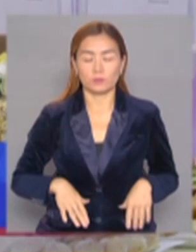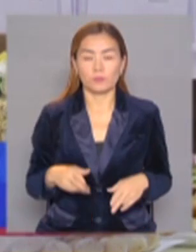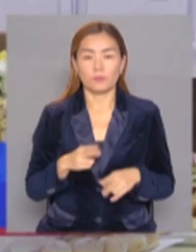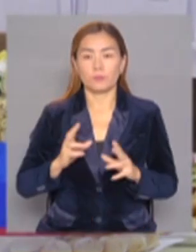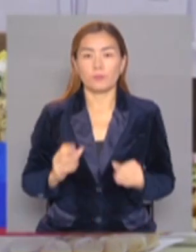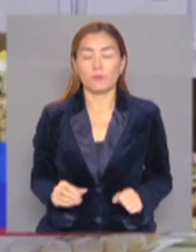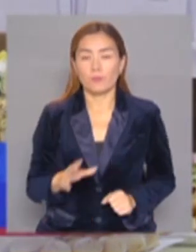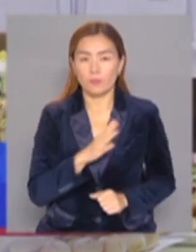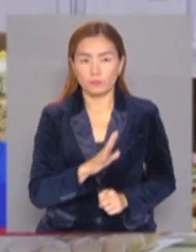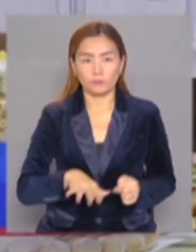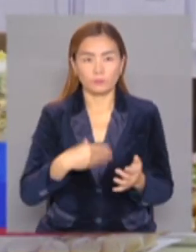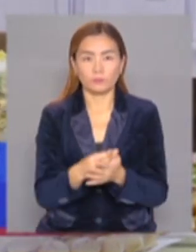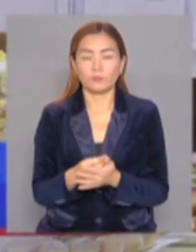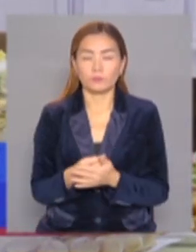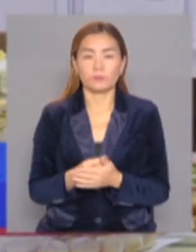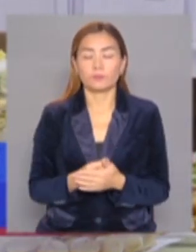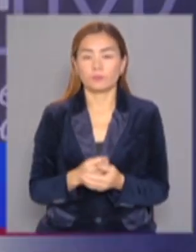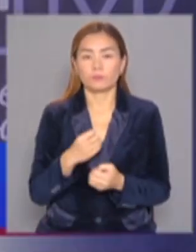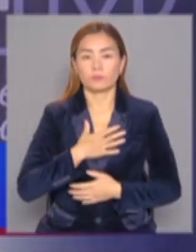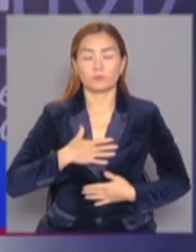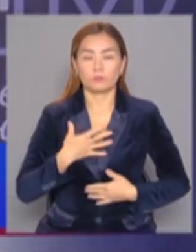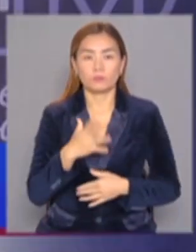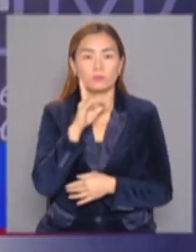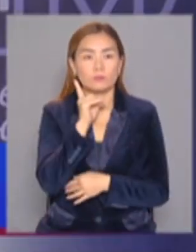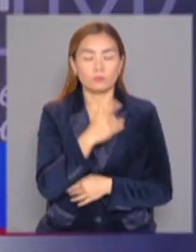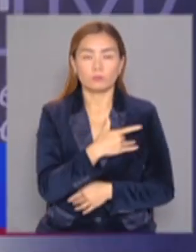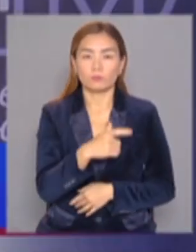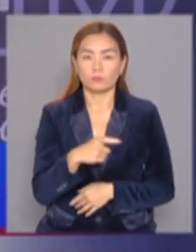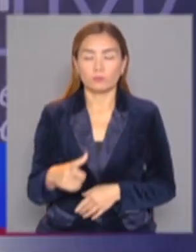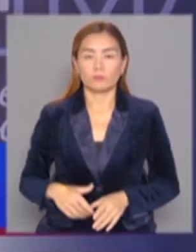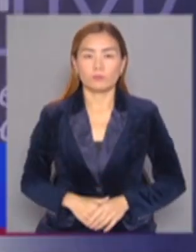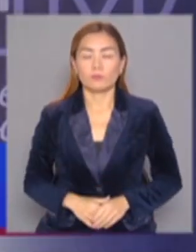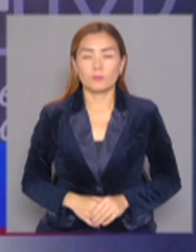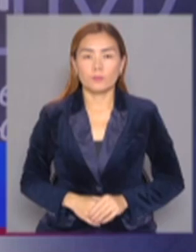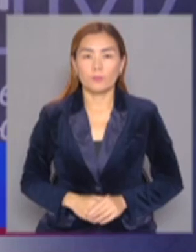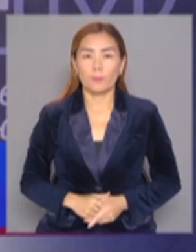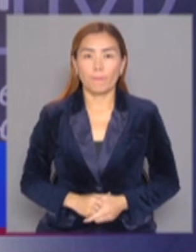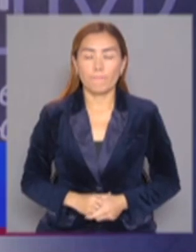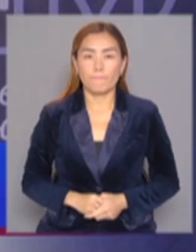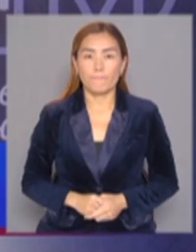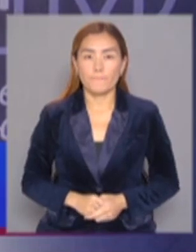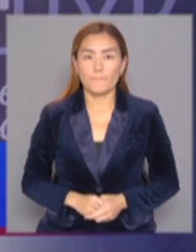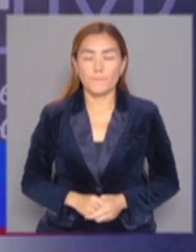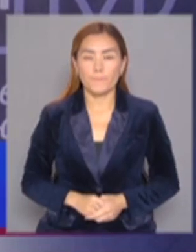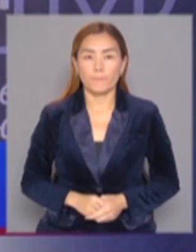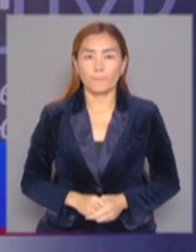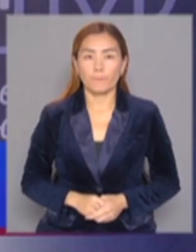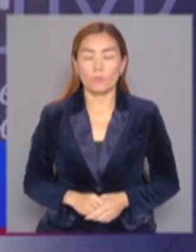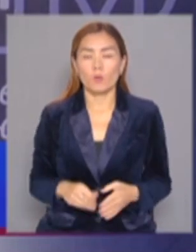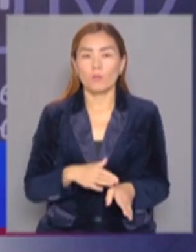совершила подвиг, который до сих пор не перестает волновать умы и сердца людей. Это, скорее всего, наиболее